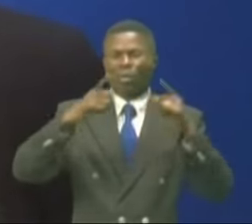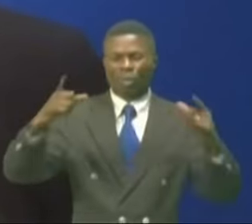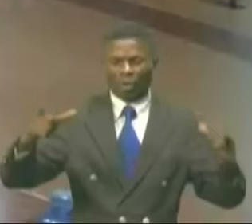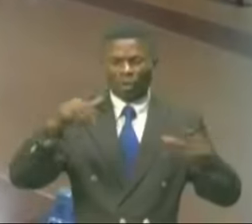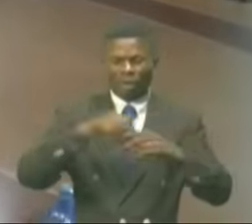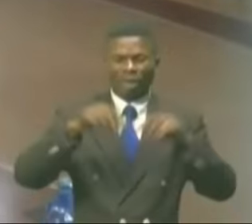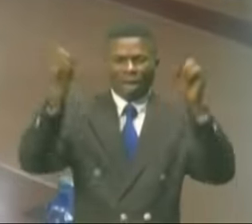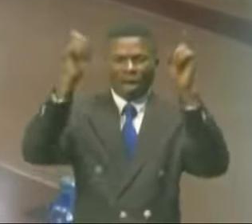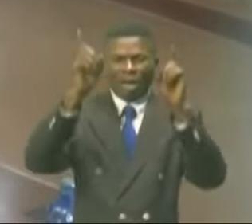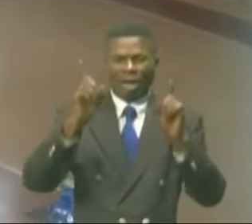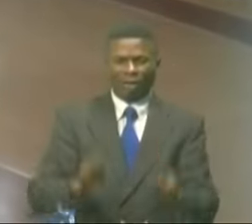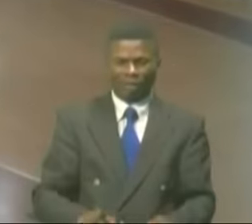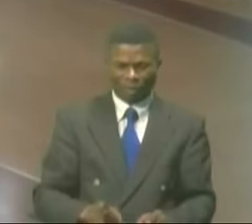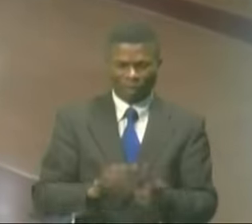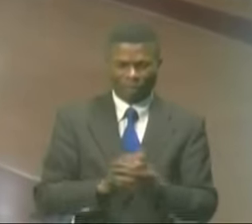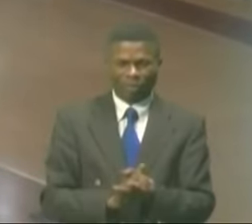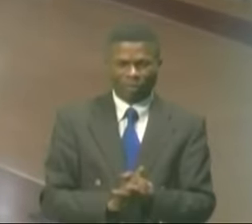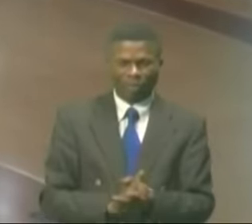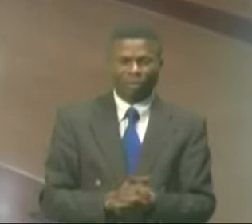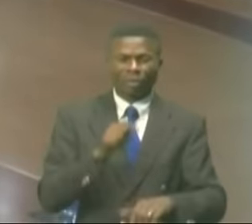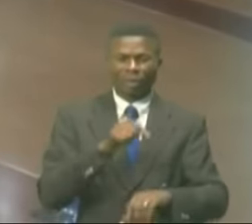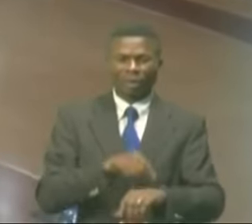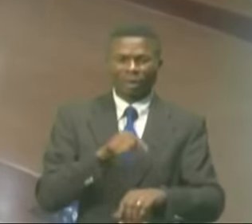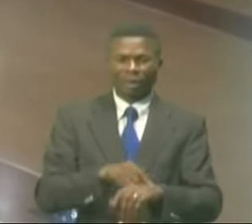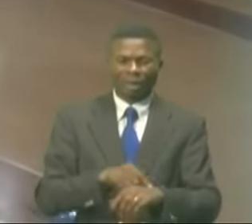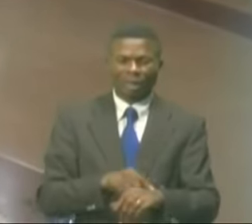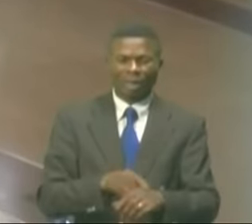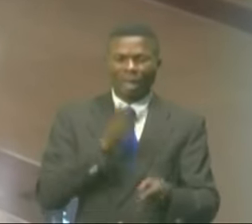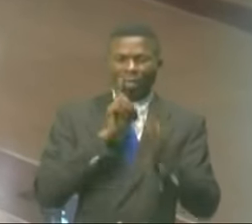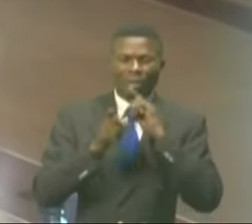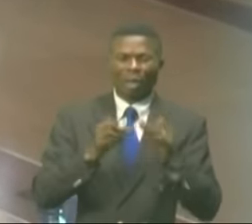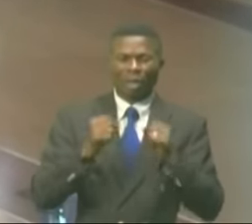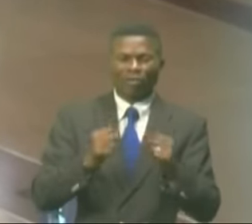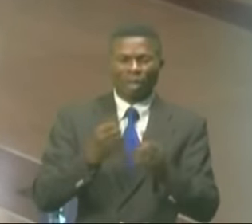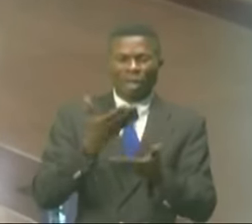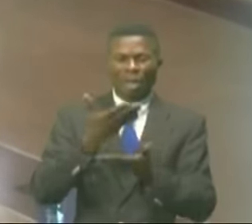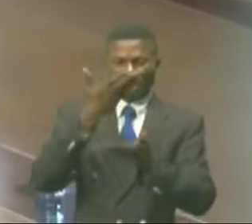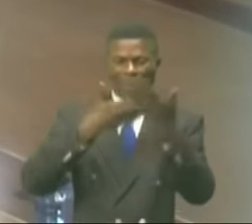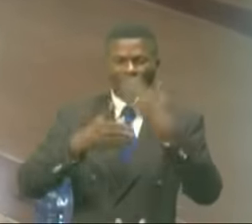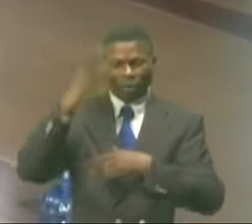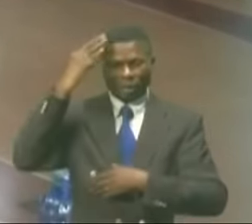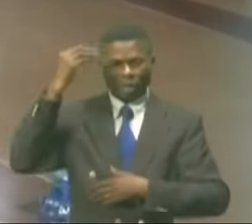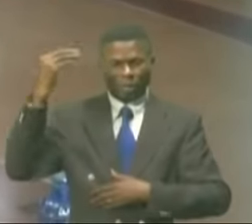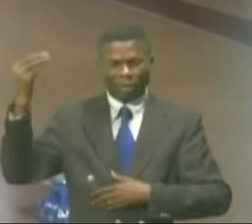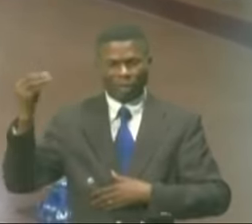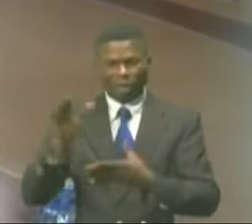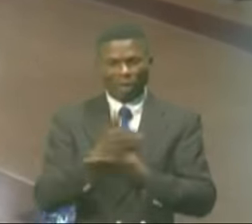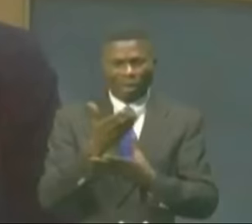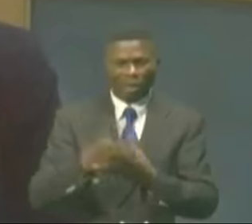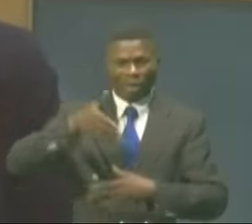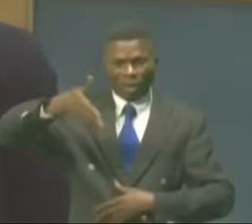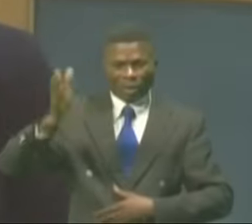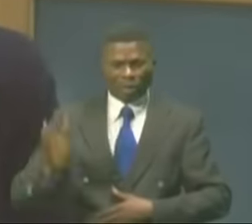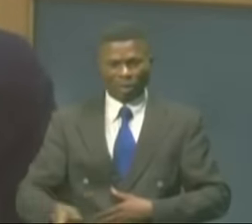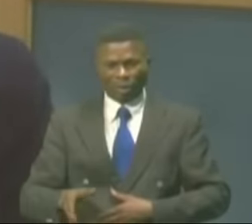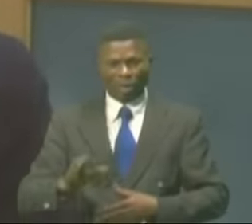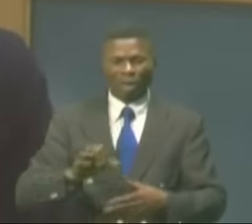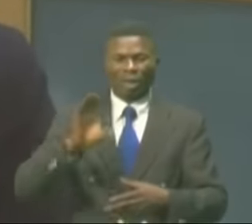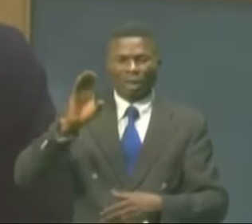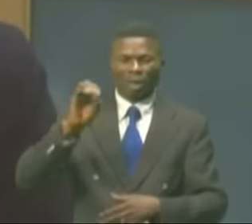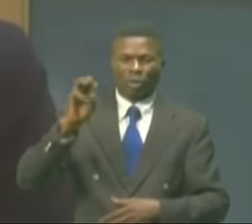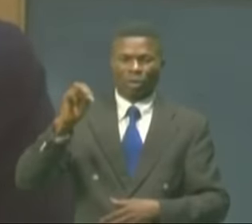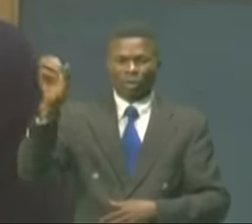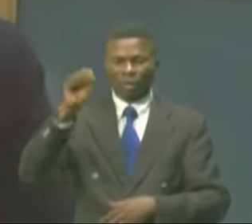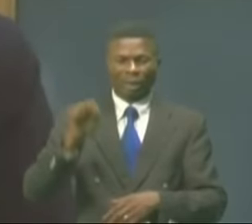de l'Afrique. Ce fut un moment d'efforts, échanges et de partage d'expériences entre les experts du COMESA et ceux